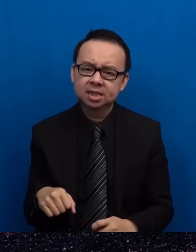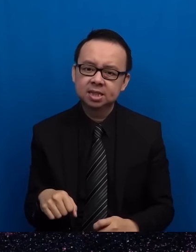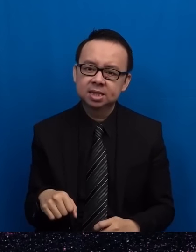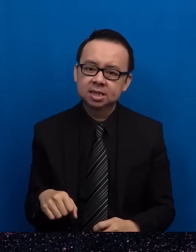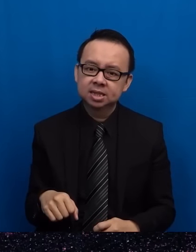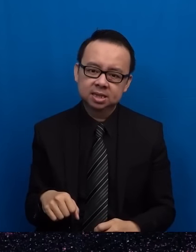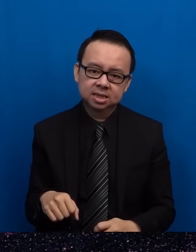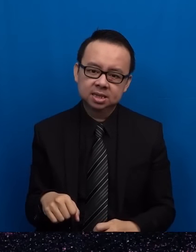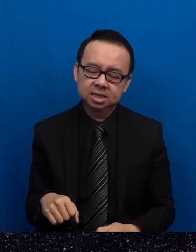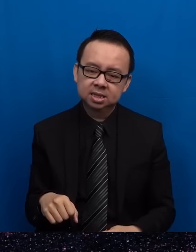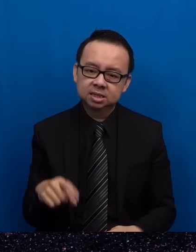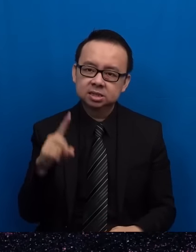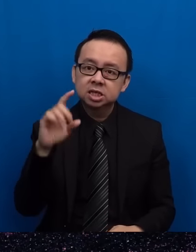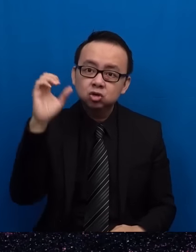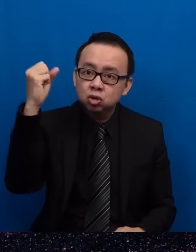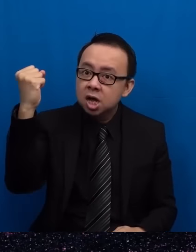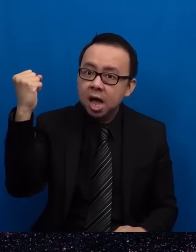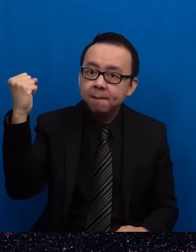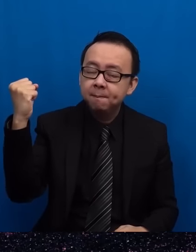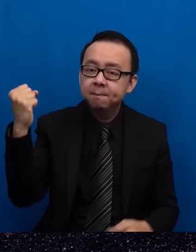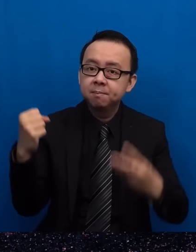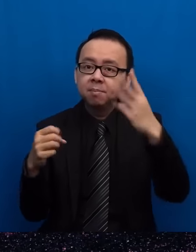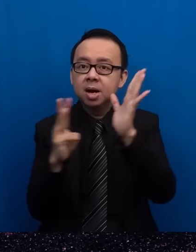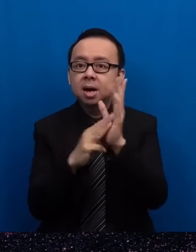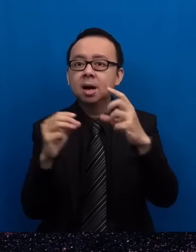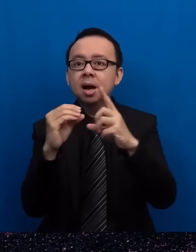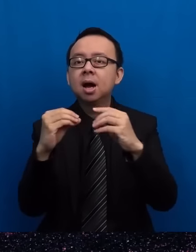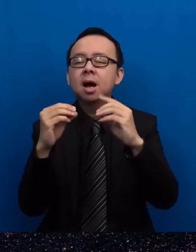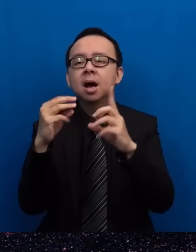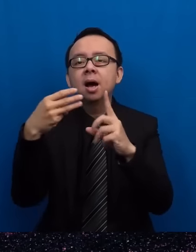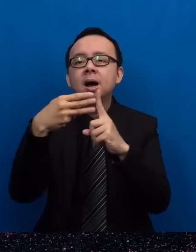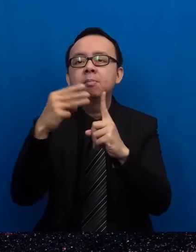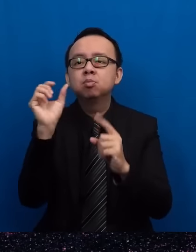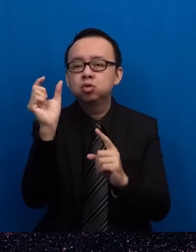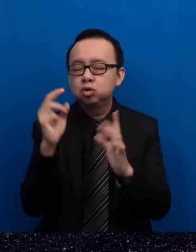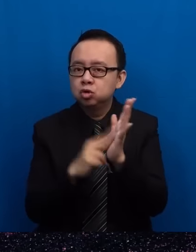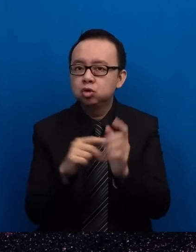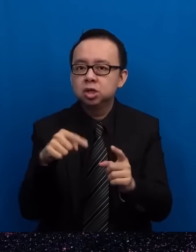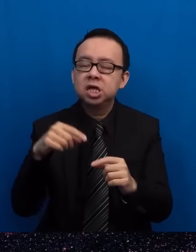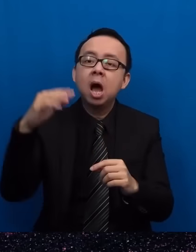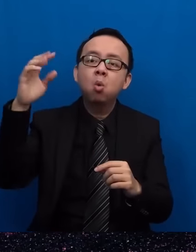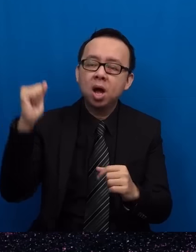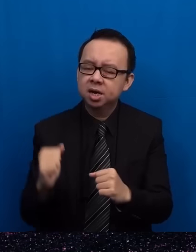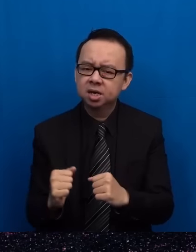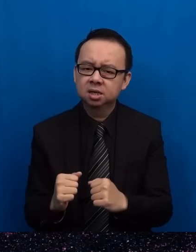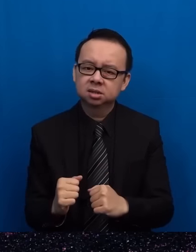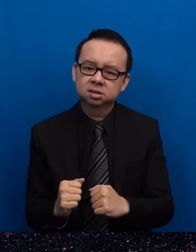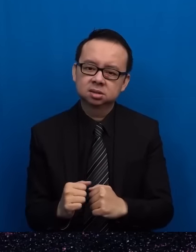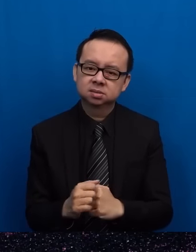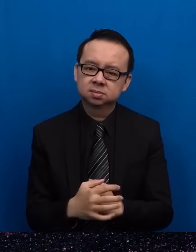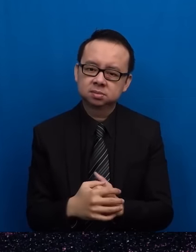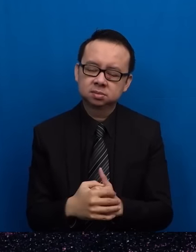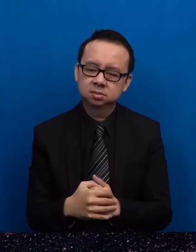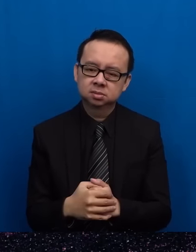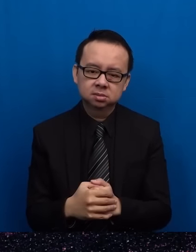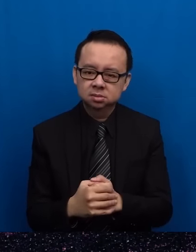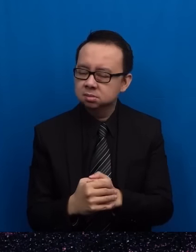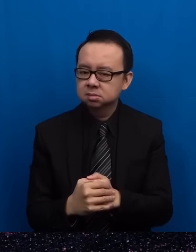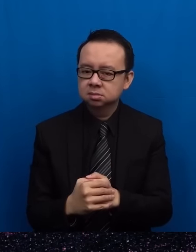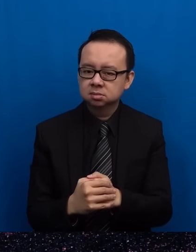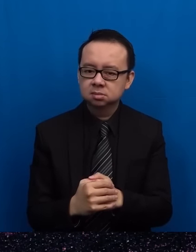segenggam telapak tangan ini embun di awan. Mana bisa ini selesaikan masa kemarau paceklik 3 tahun yang luar biasa ini.